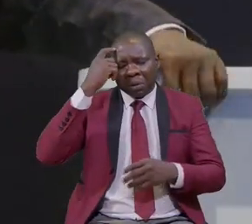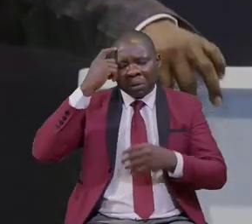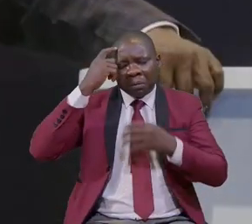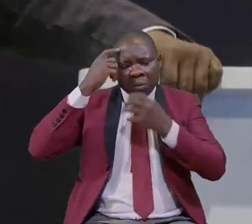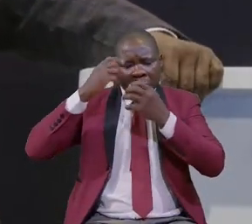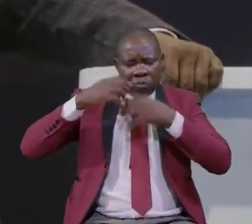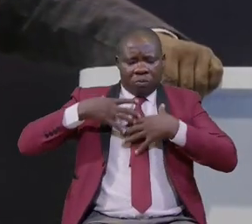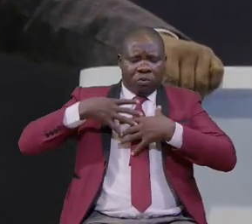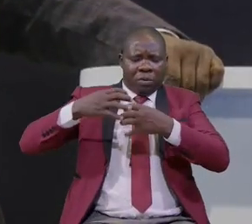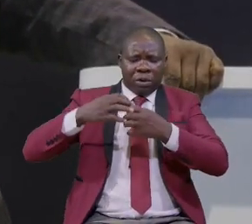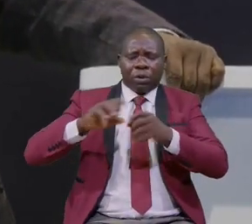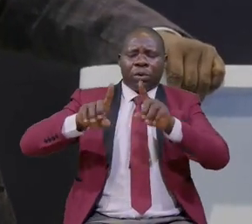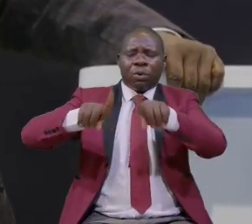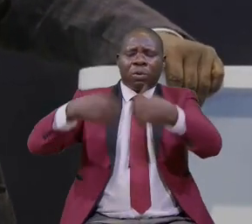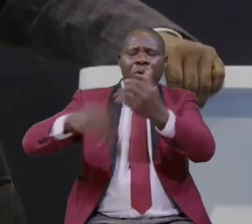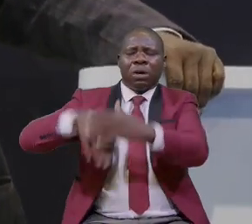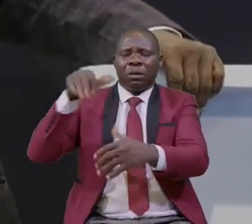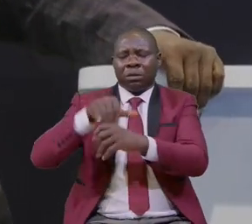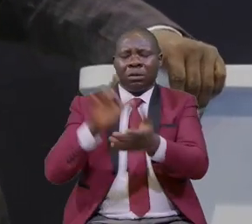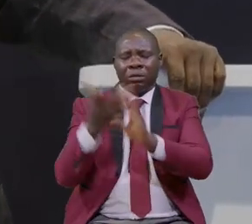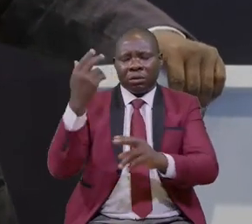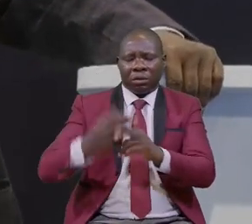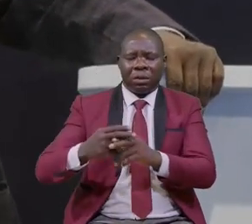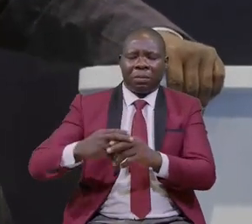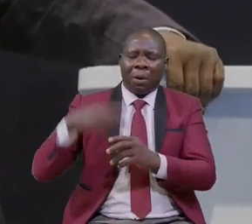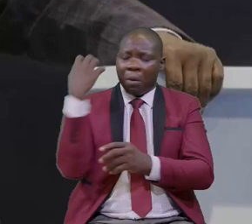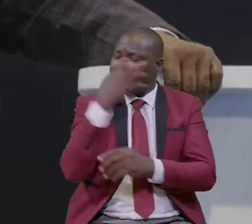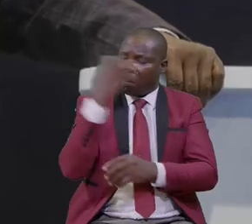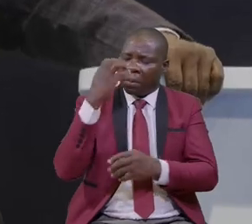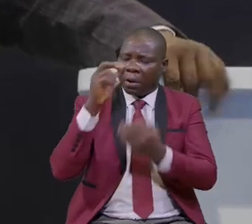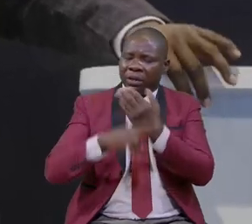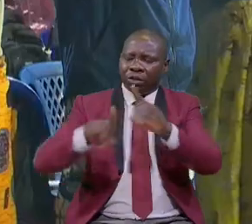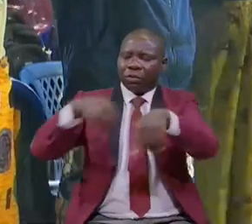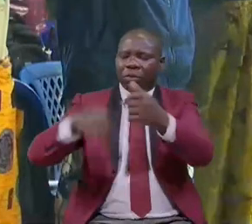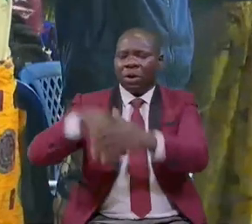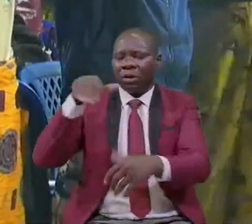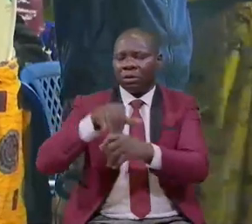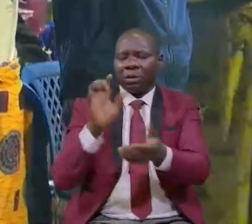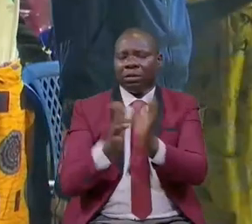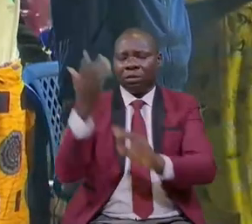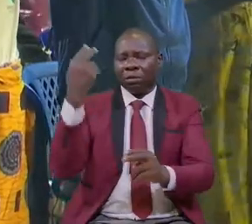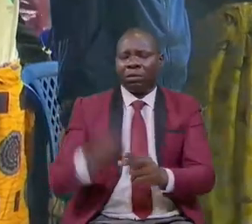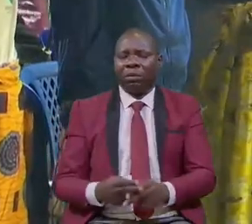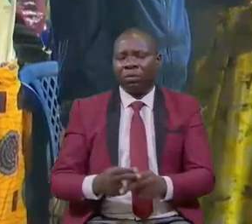Tumeur du cerveau disparaît au nom de Jésus. Folie disparaît au nom de Jésus.